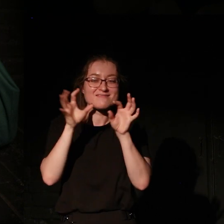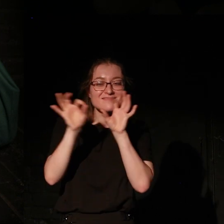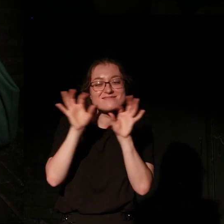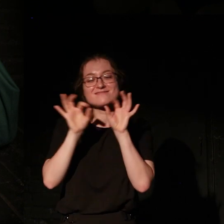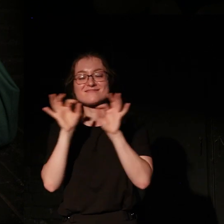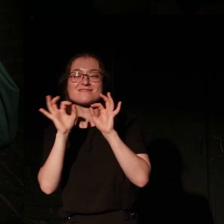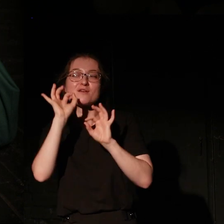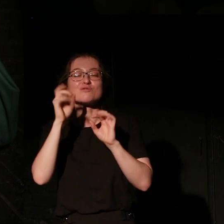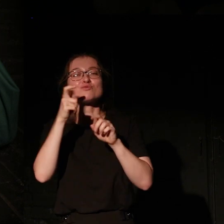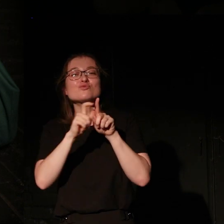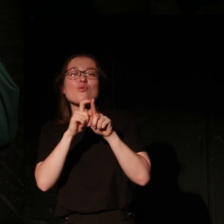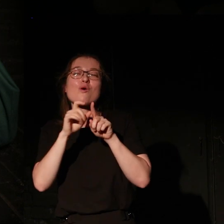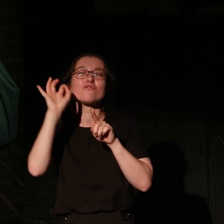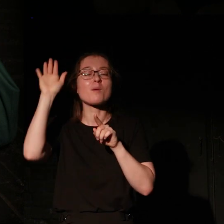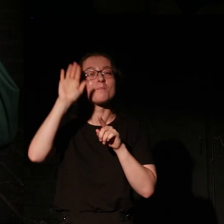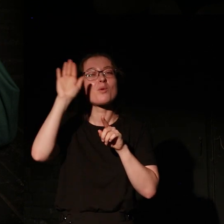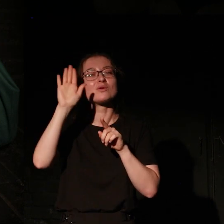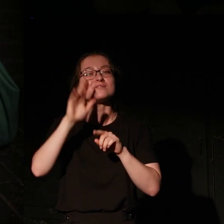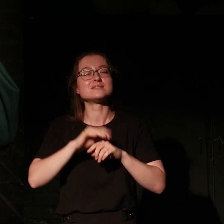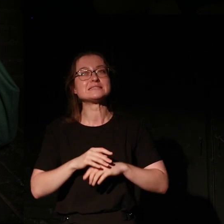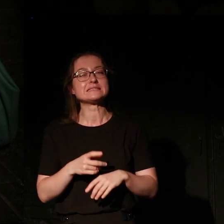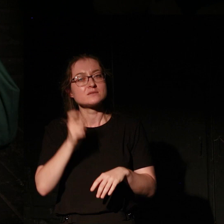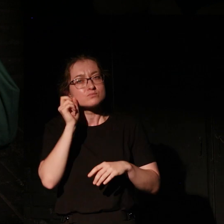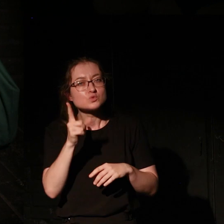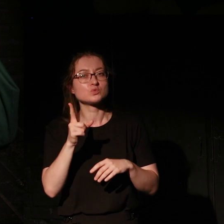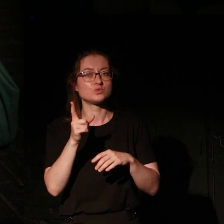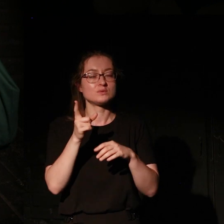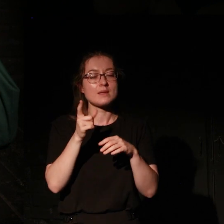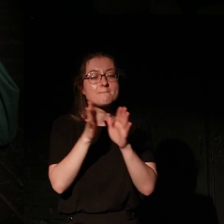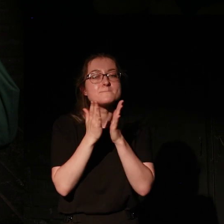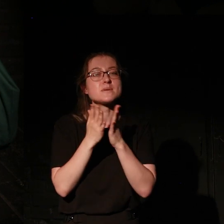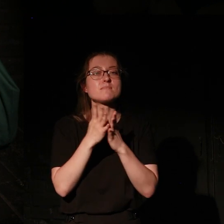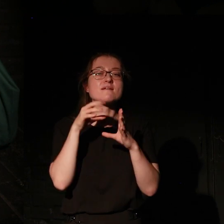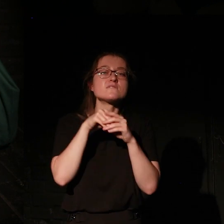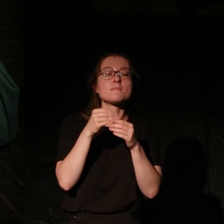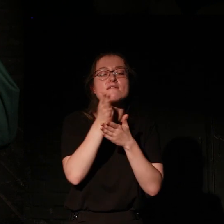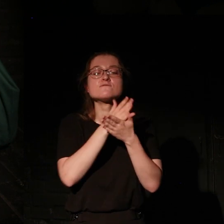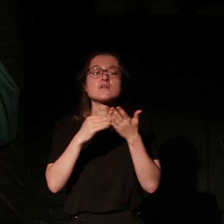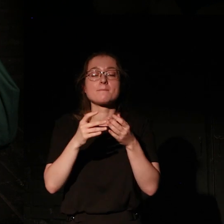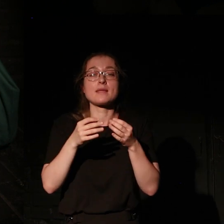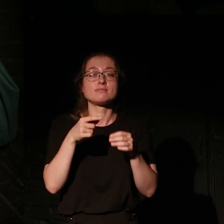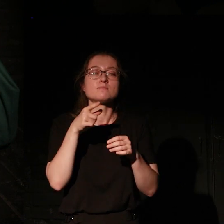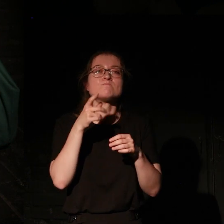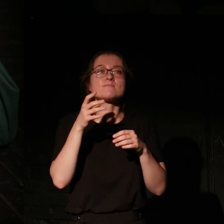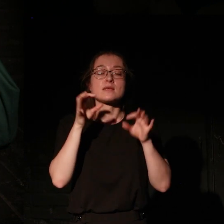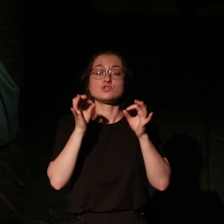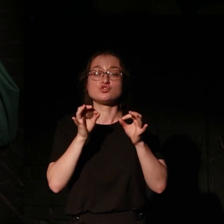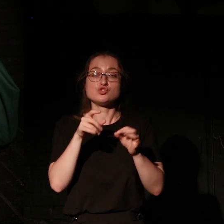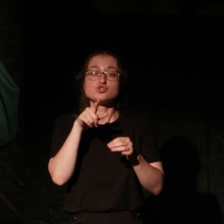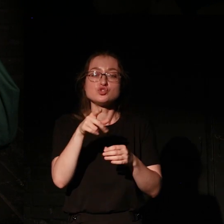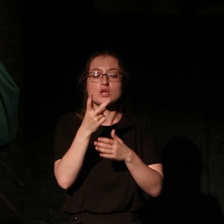Czy są takie fragmenty biblijne, które dziś rozumie Pani zupełnie inaczej niż rozumiała